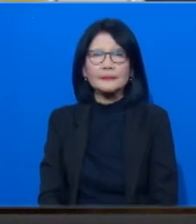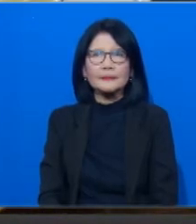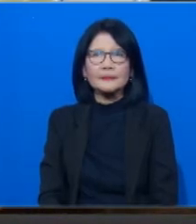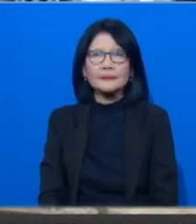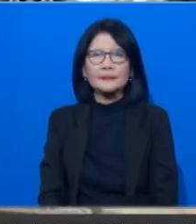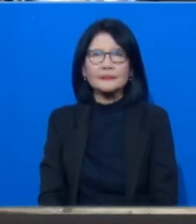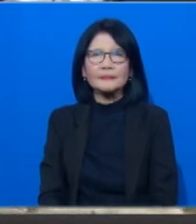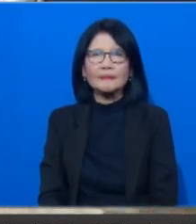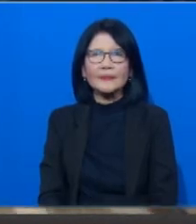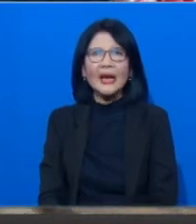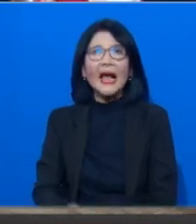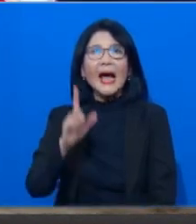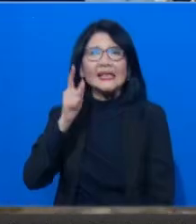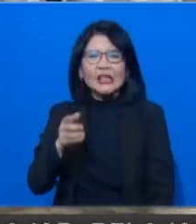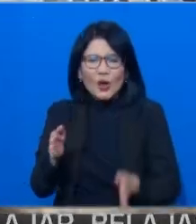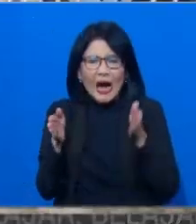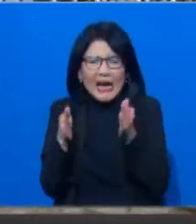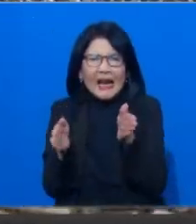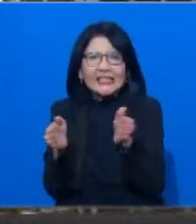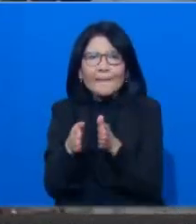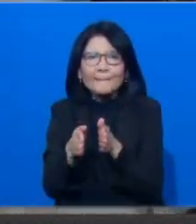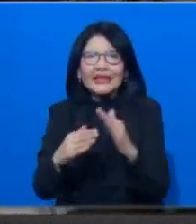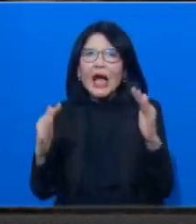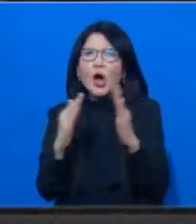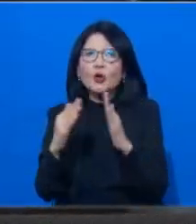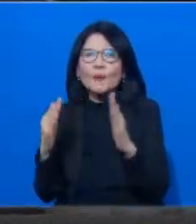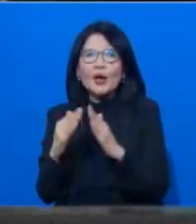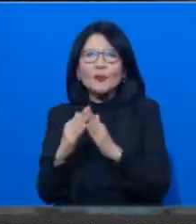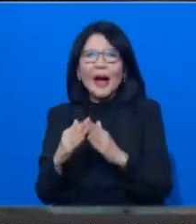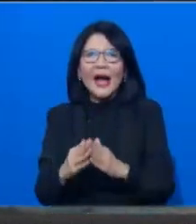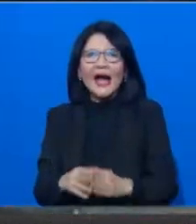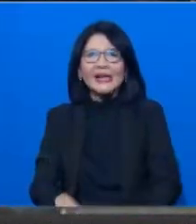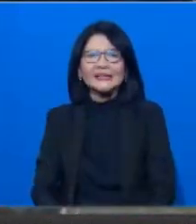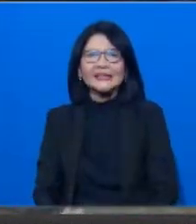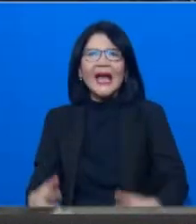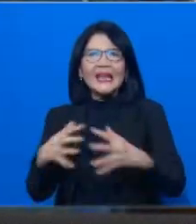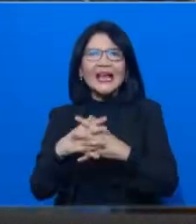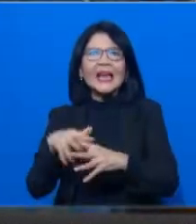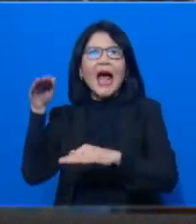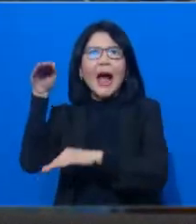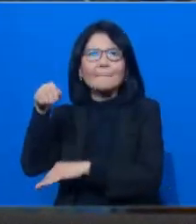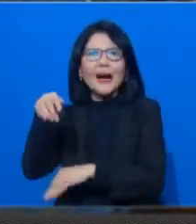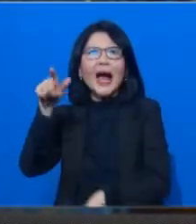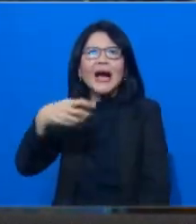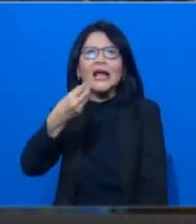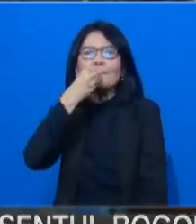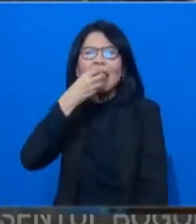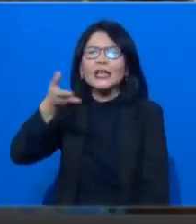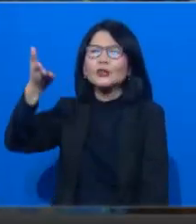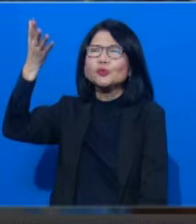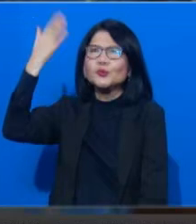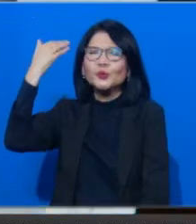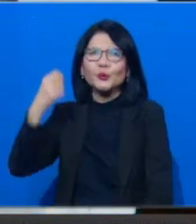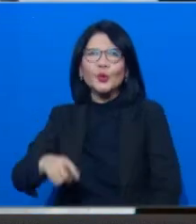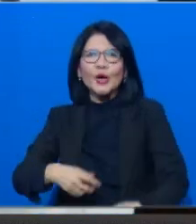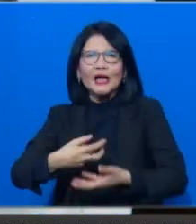Siapa sangka di sebuah gang sempit pemukiman warga di kawasan Kebon Melati, Tanah Abang, Jakarta Pusat terdapat kuliner legendaris bernama